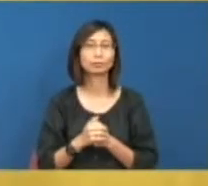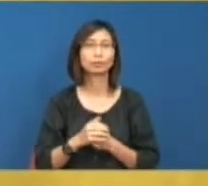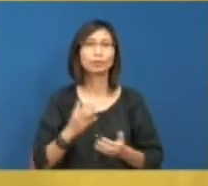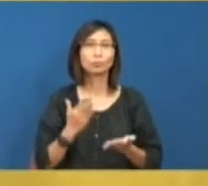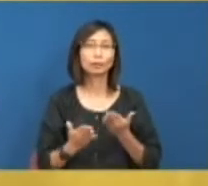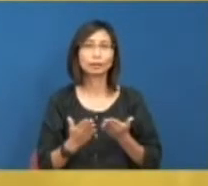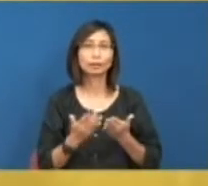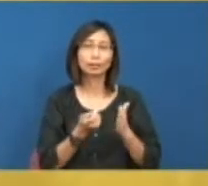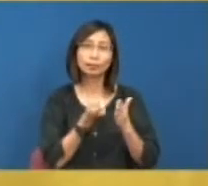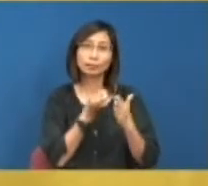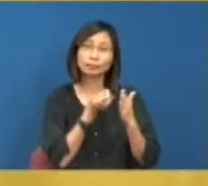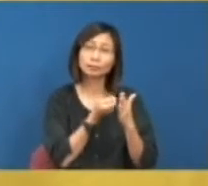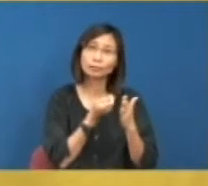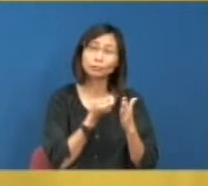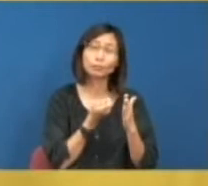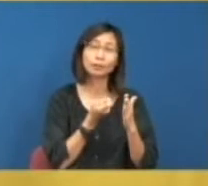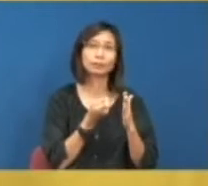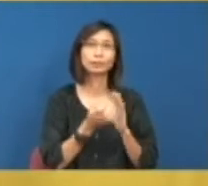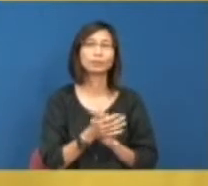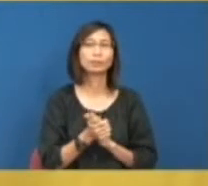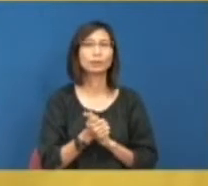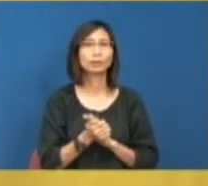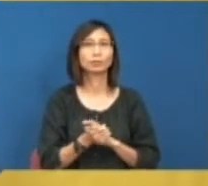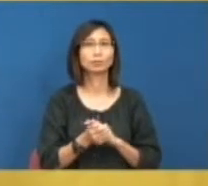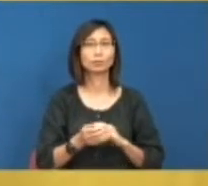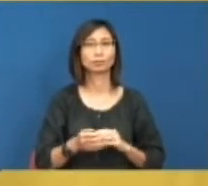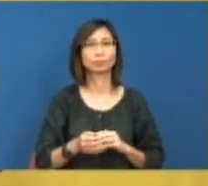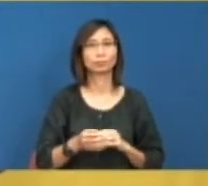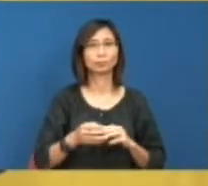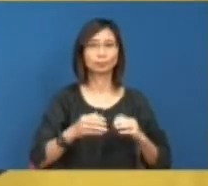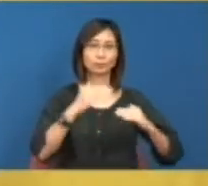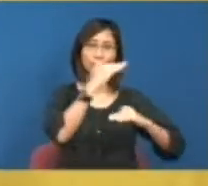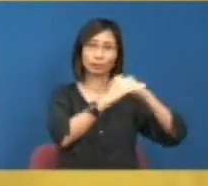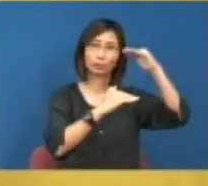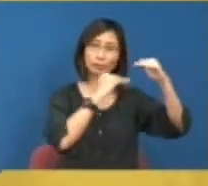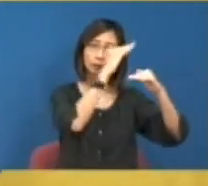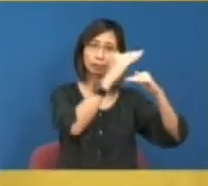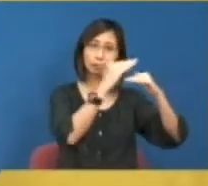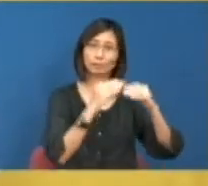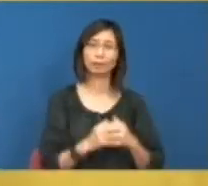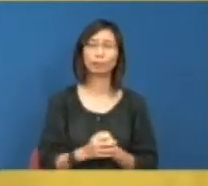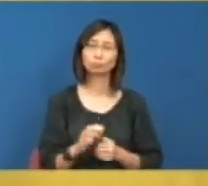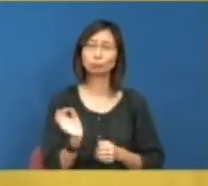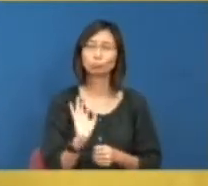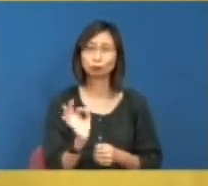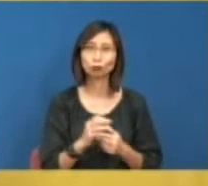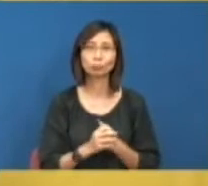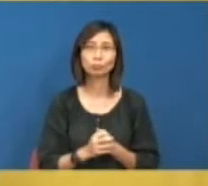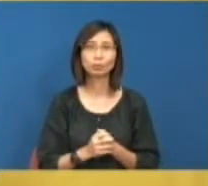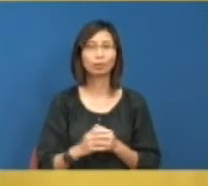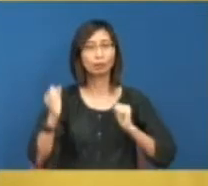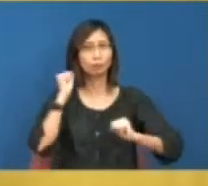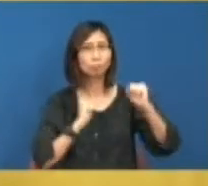親近呢個無產階級同埋勞苦大眾嘅理論建構都未形成，咁啊點會有呢一個運動